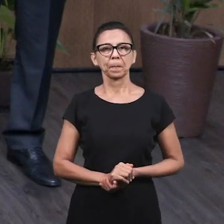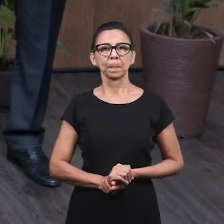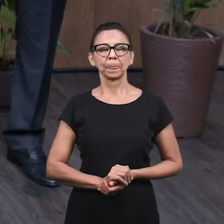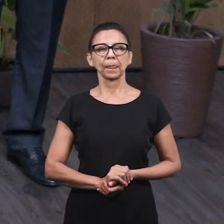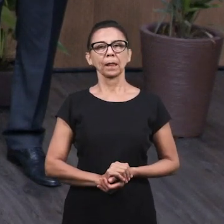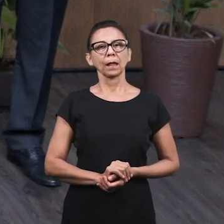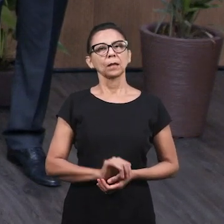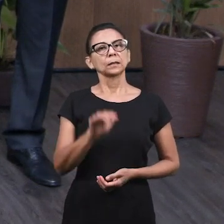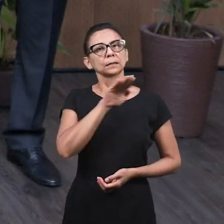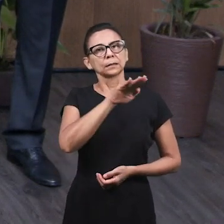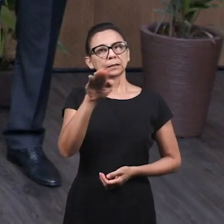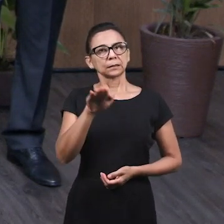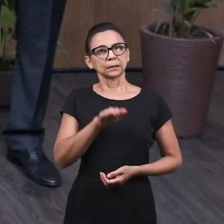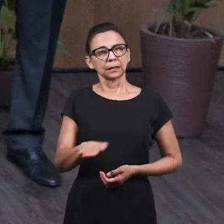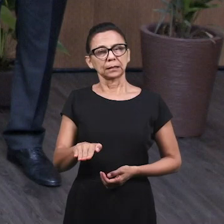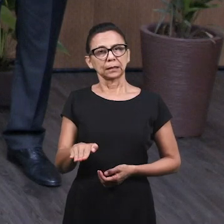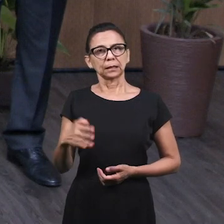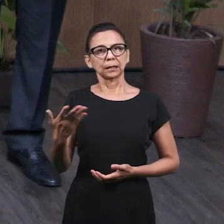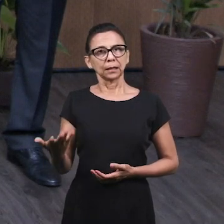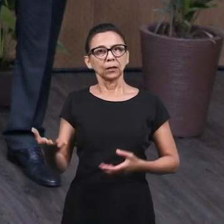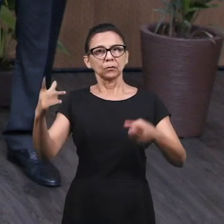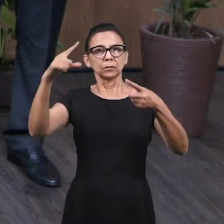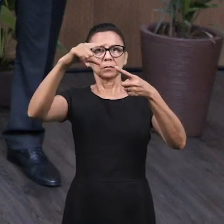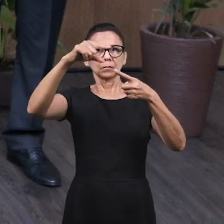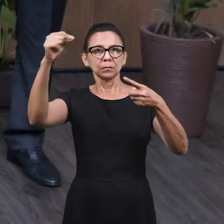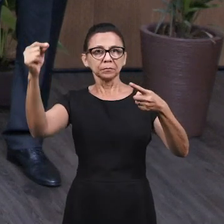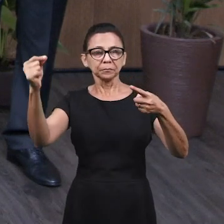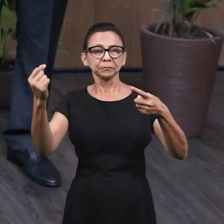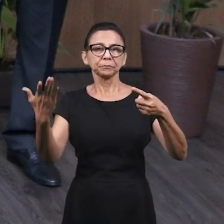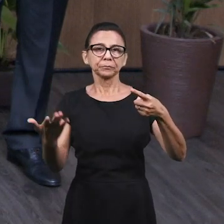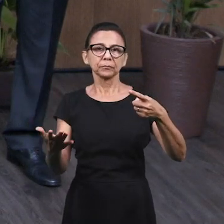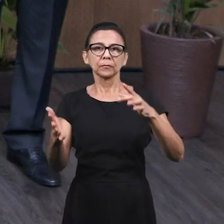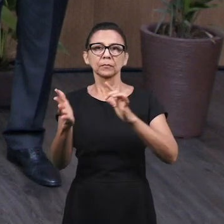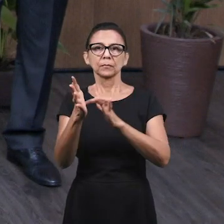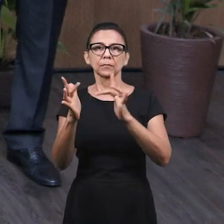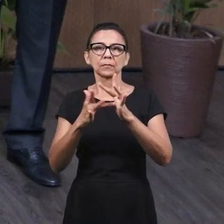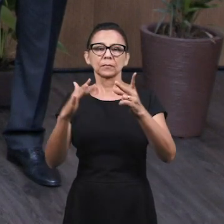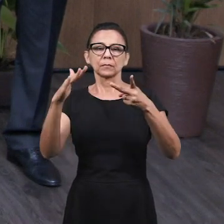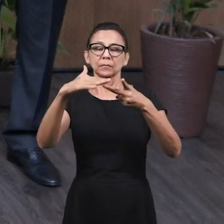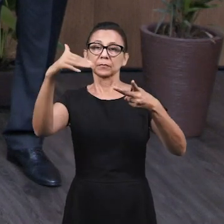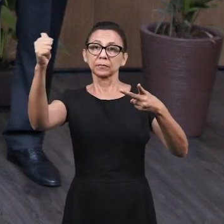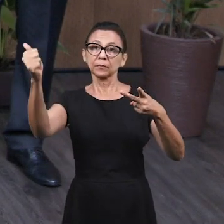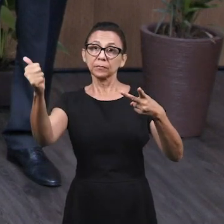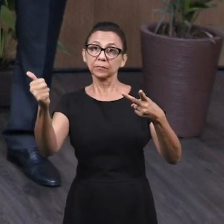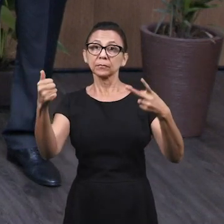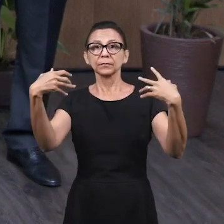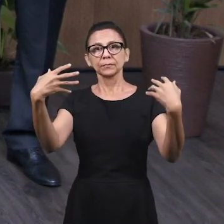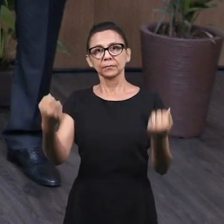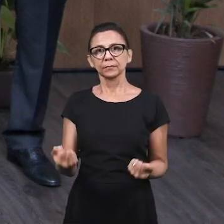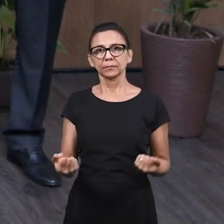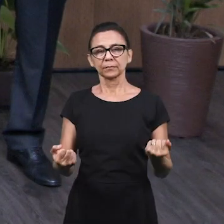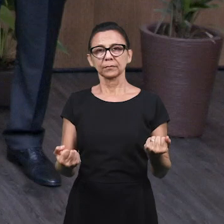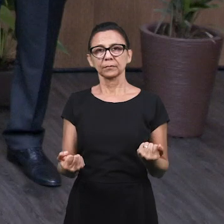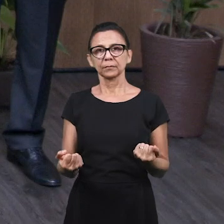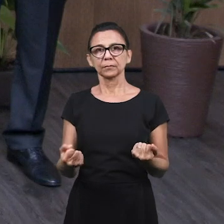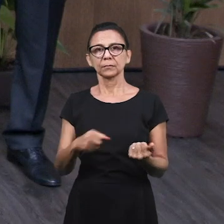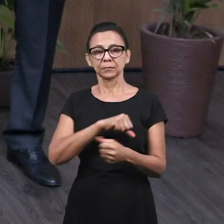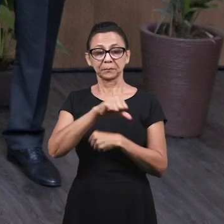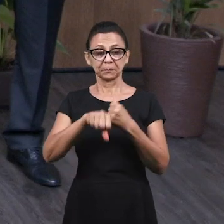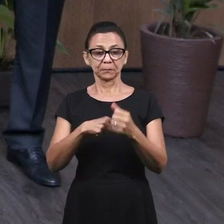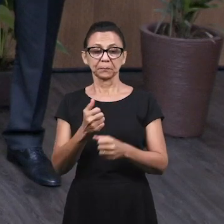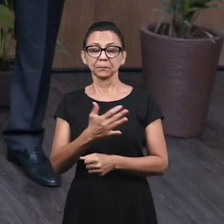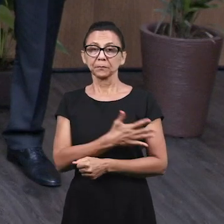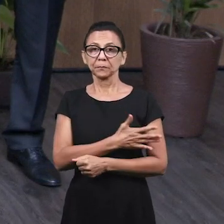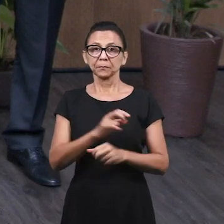le processus de sanctification et transformation à travers du Saint-Esprit, en